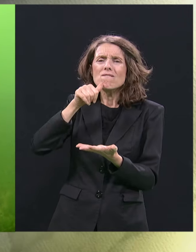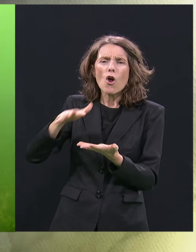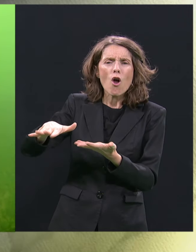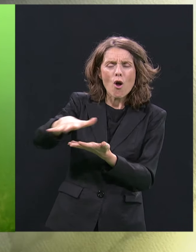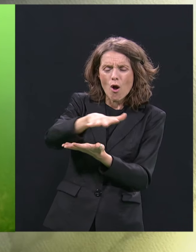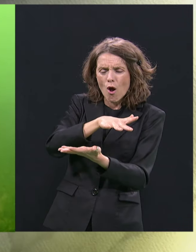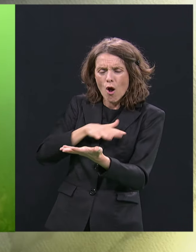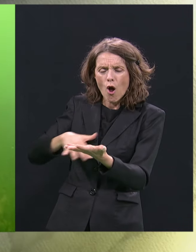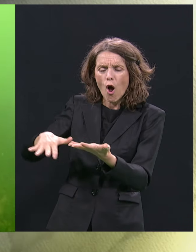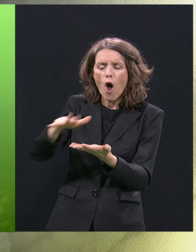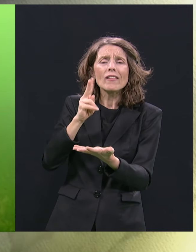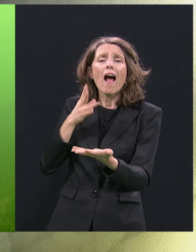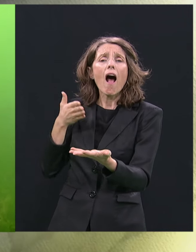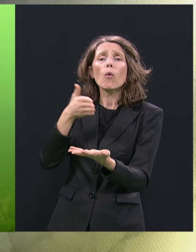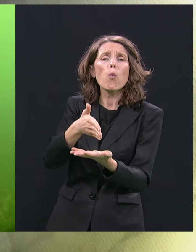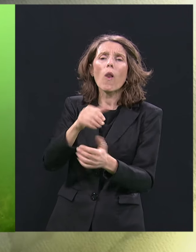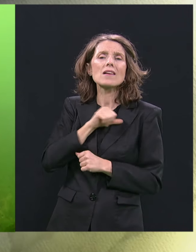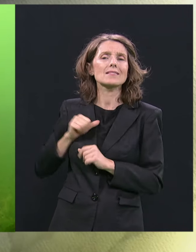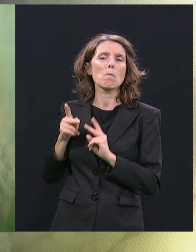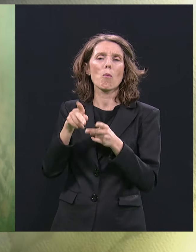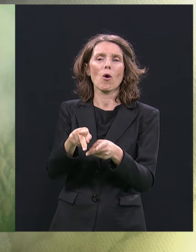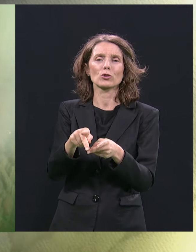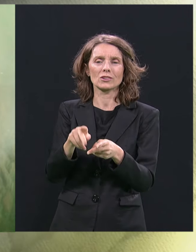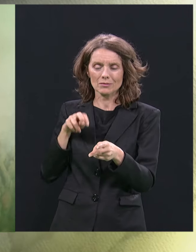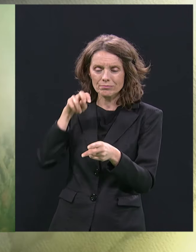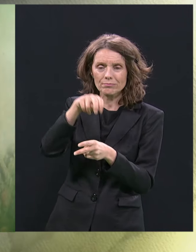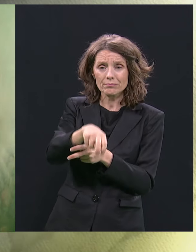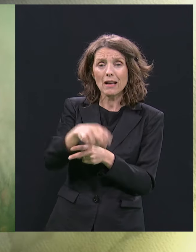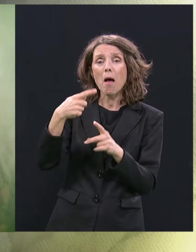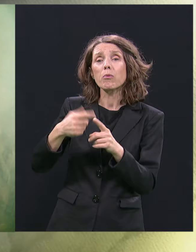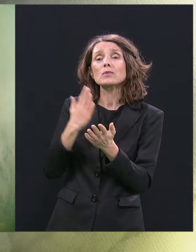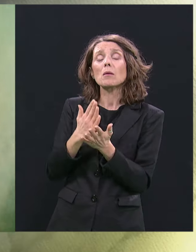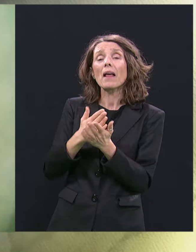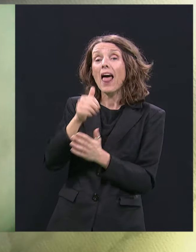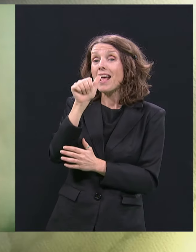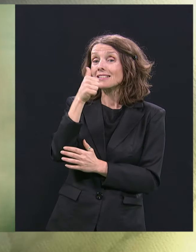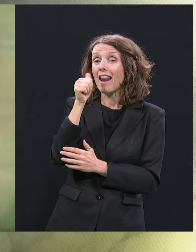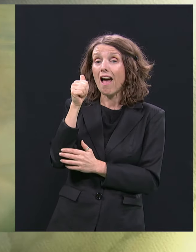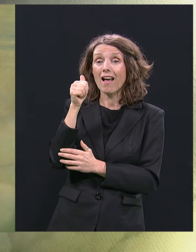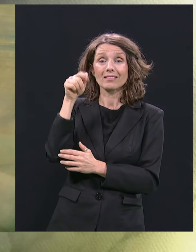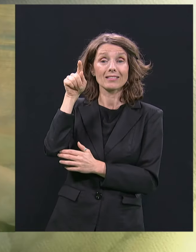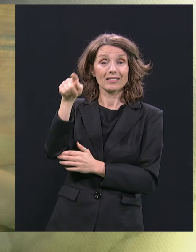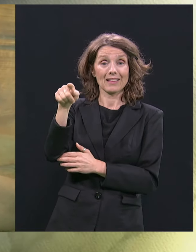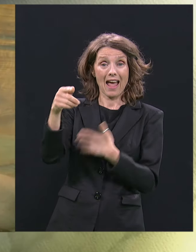i mogao se samo ulaziti na te mostove. Tu je bila i ta zlatna kapija koja je, kada zalazi